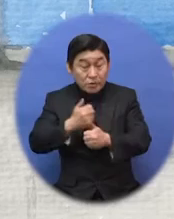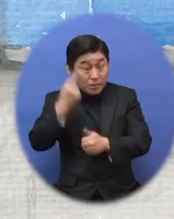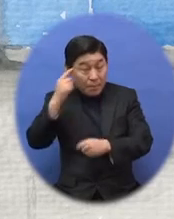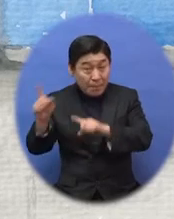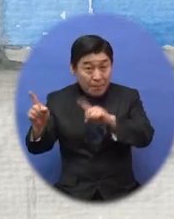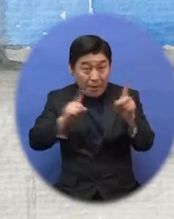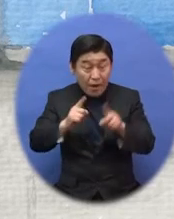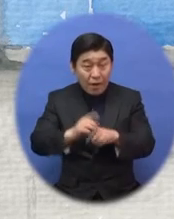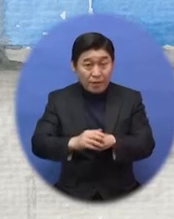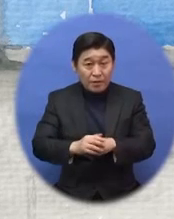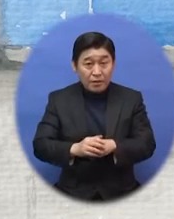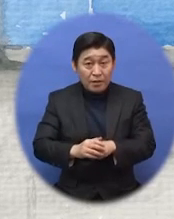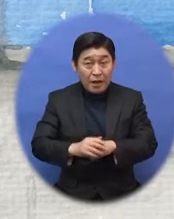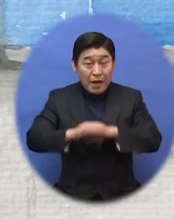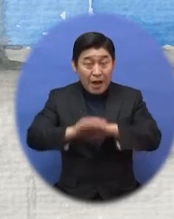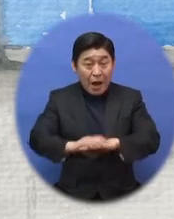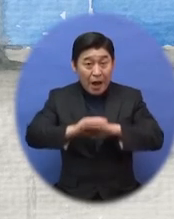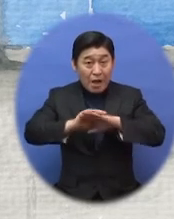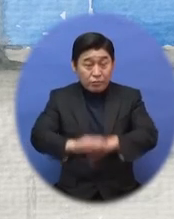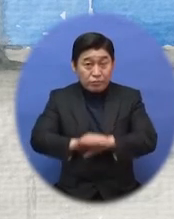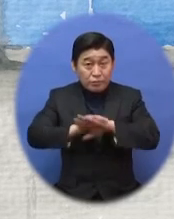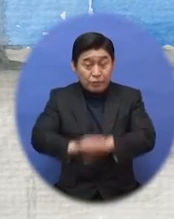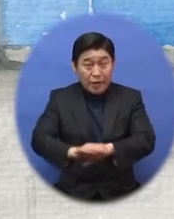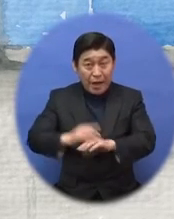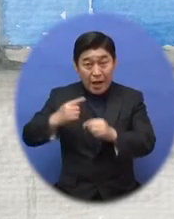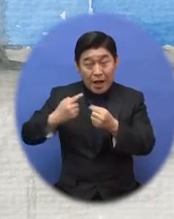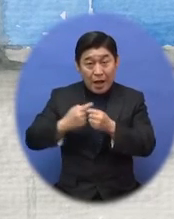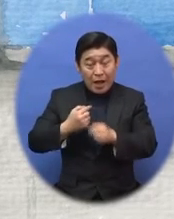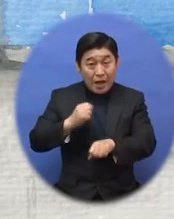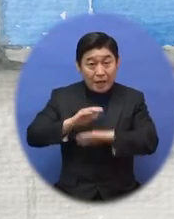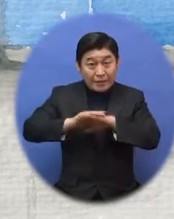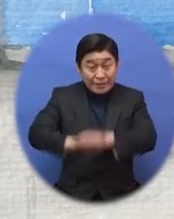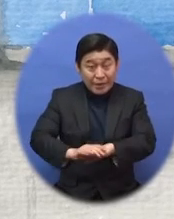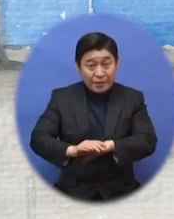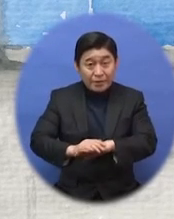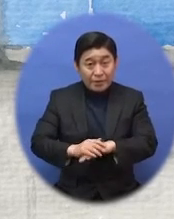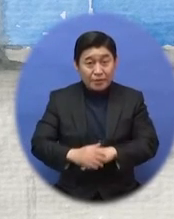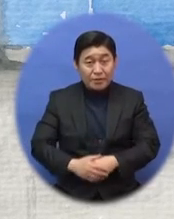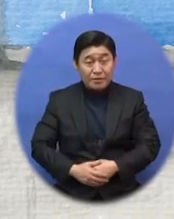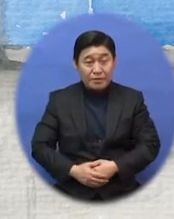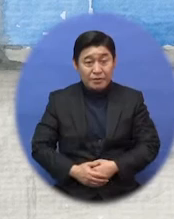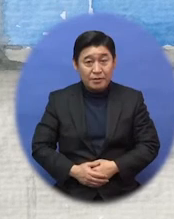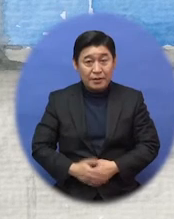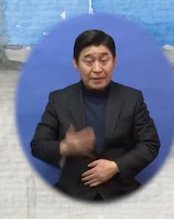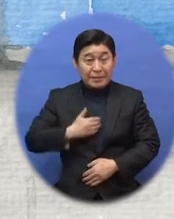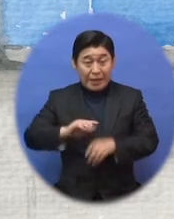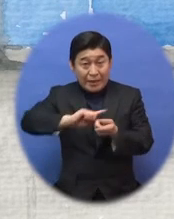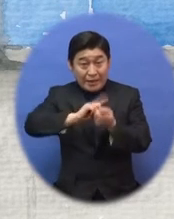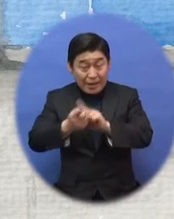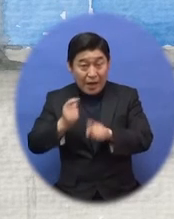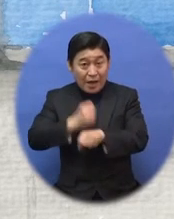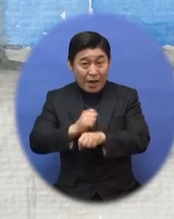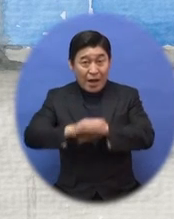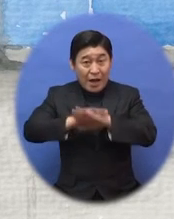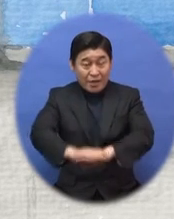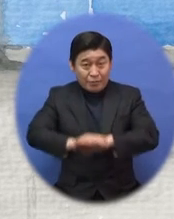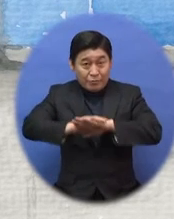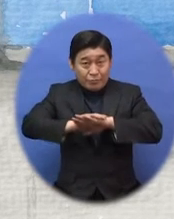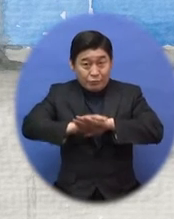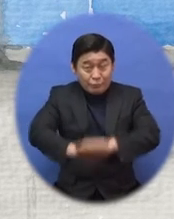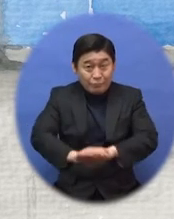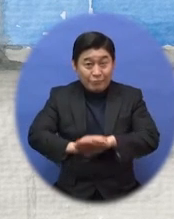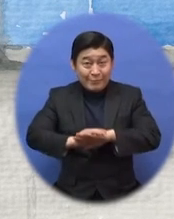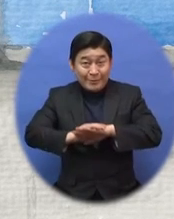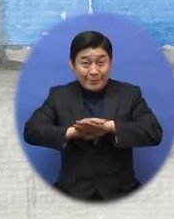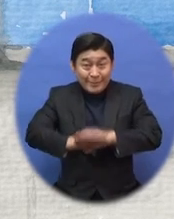정신 차리세요. 하나, 둘, 셋. 제가 할게요. 하나,